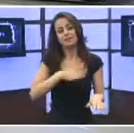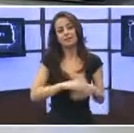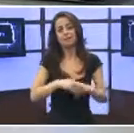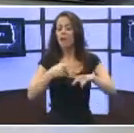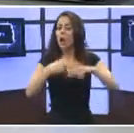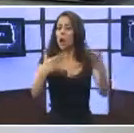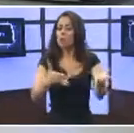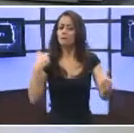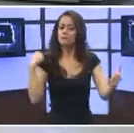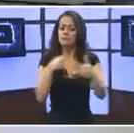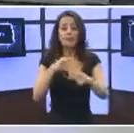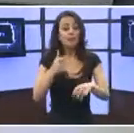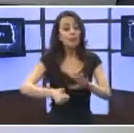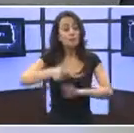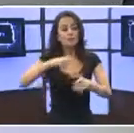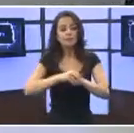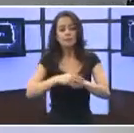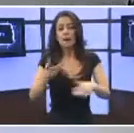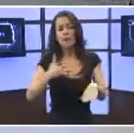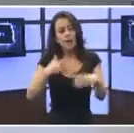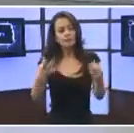Ben tabii Sedat Bey kardeşimizle